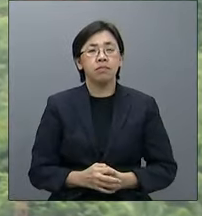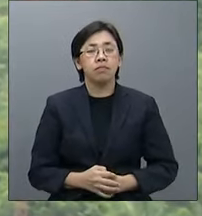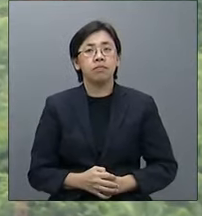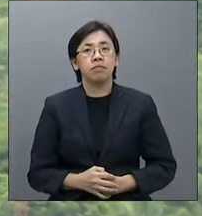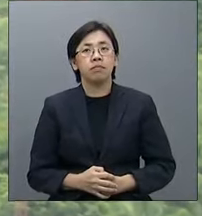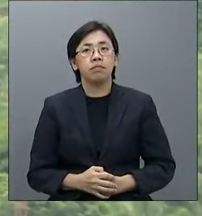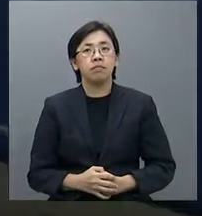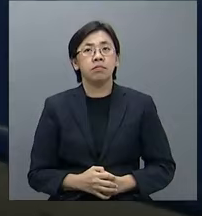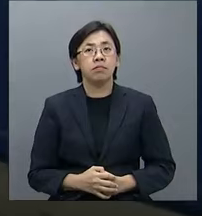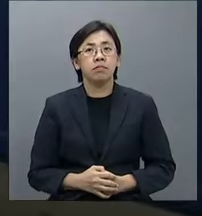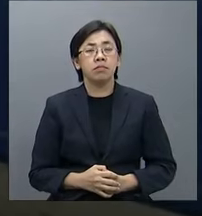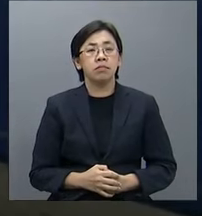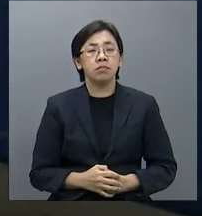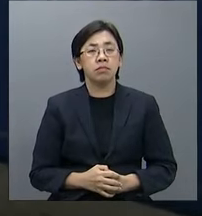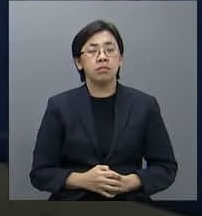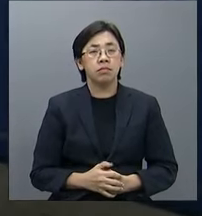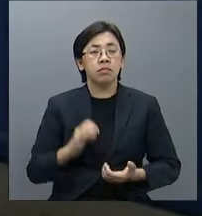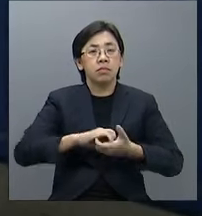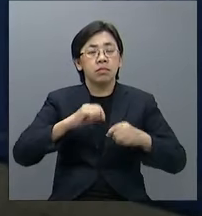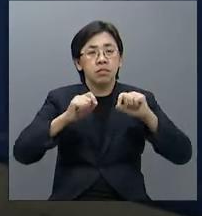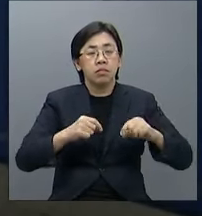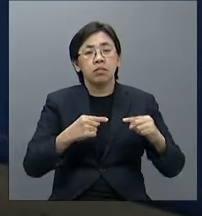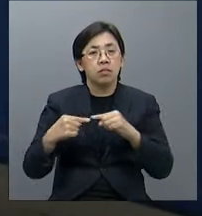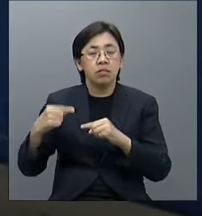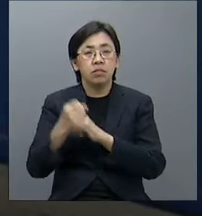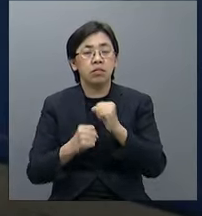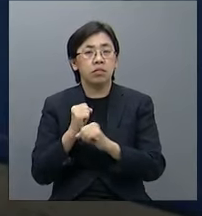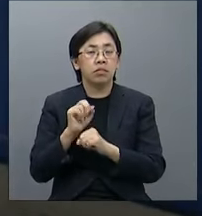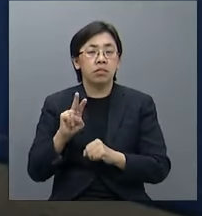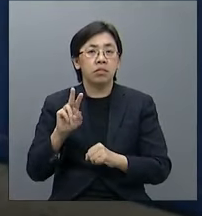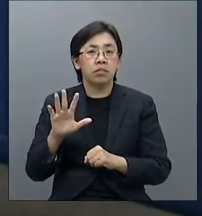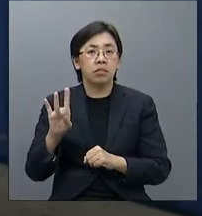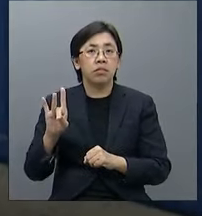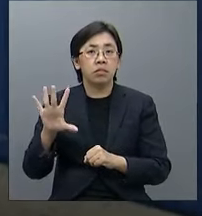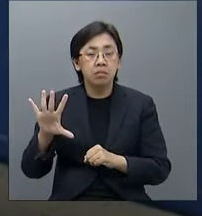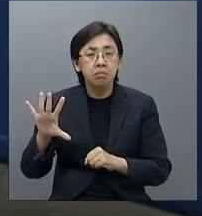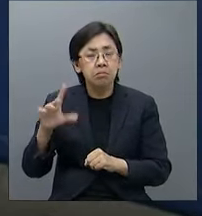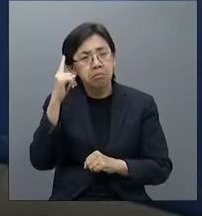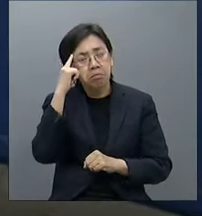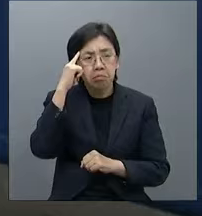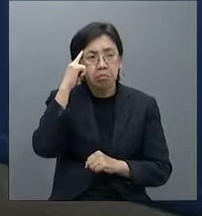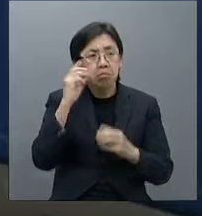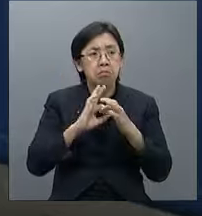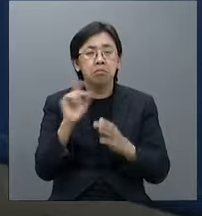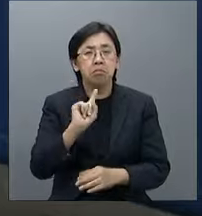ประเด็นการต่อสัมปทานที่จะมีไปจนถึงปี2585นั้นจะมีความกังวลใดหรือ